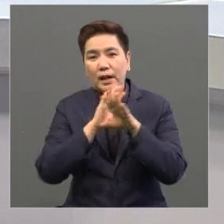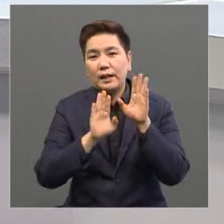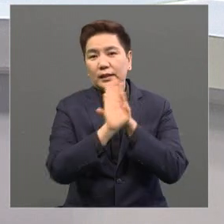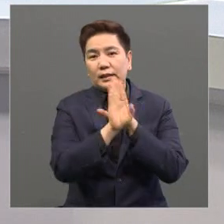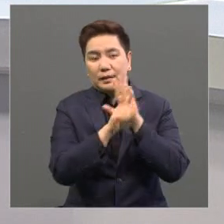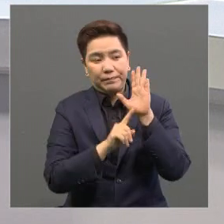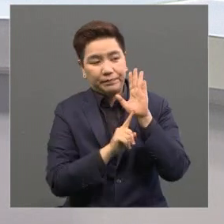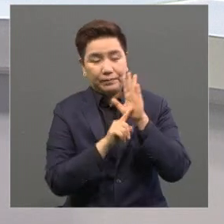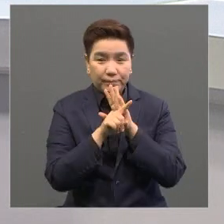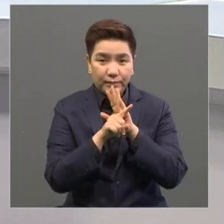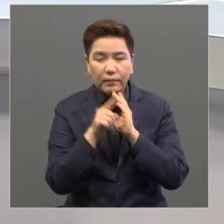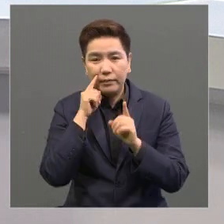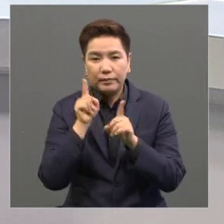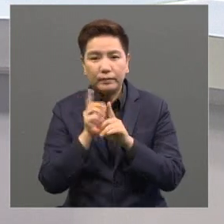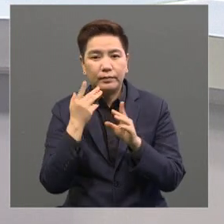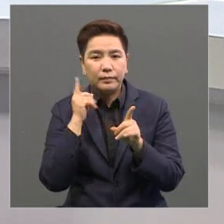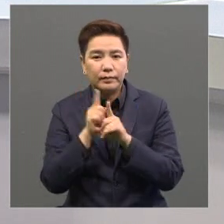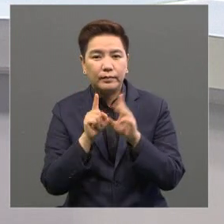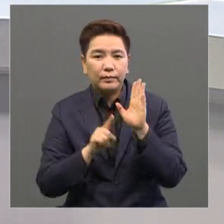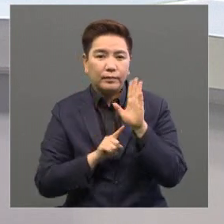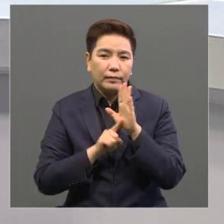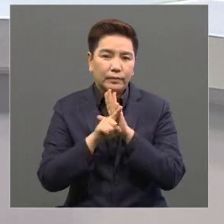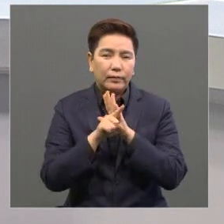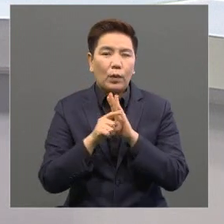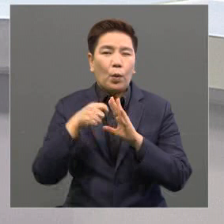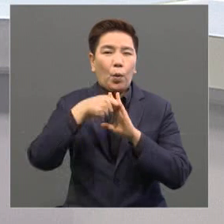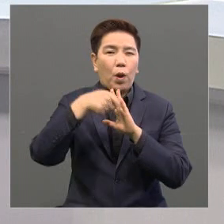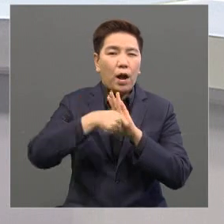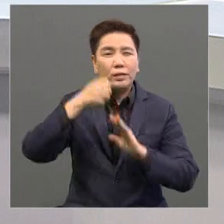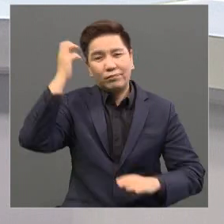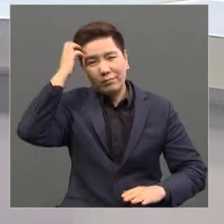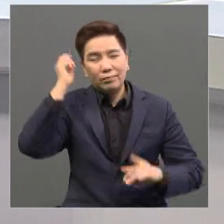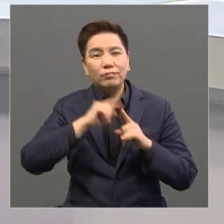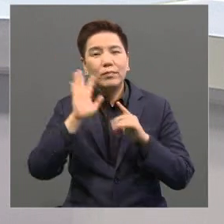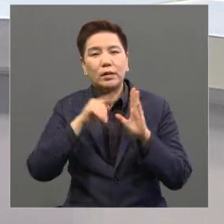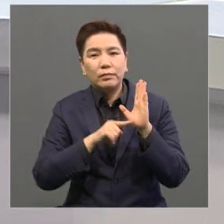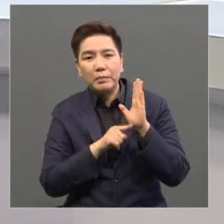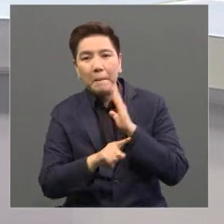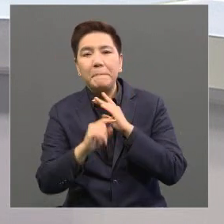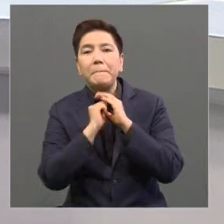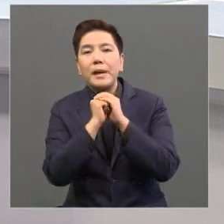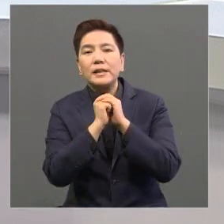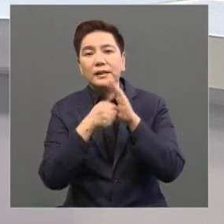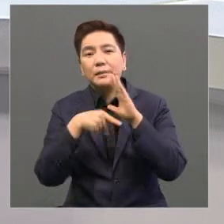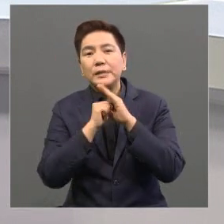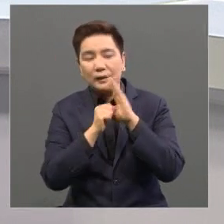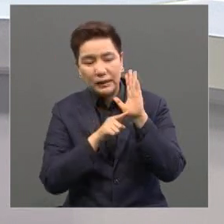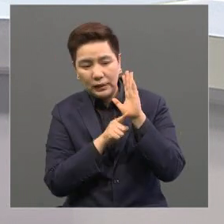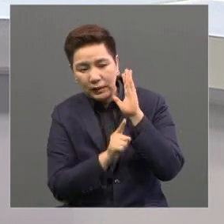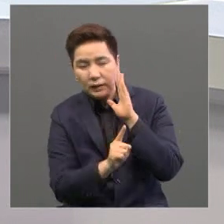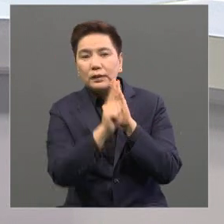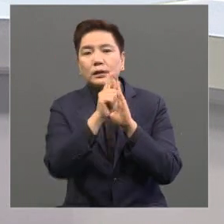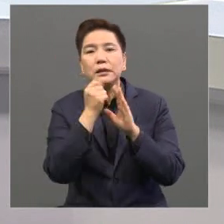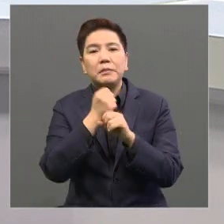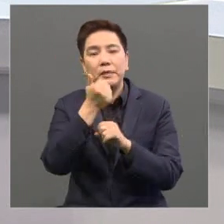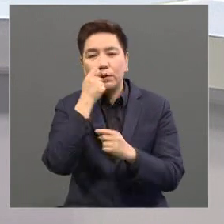ทีนะก็ไม่ต้องออกไปทางในส่วนของโคราชสระบุรีบางทีเข้าทางปราจีนอะไรอย่างเงี้ยมันก็มีช่องทางที่จะ